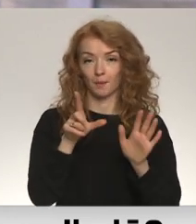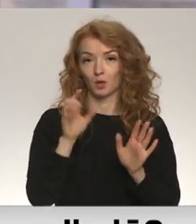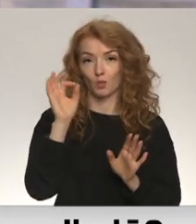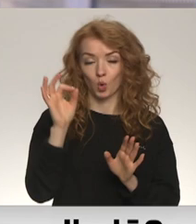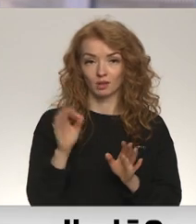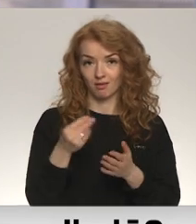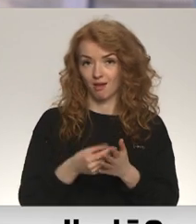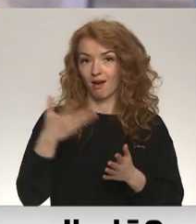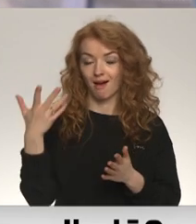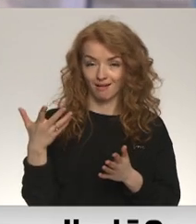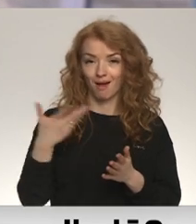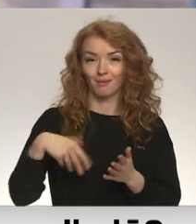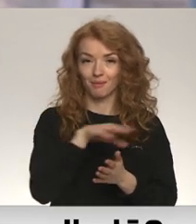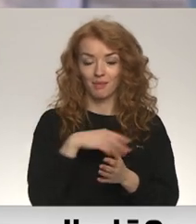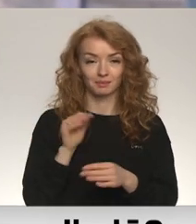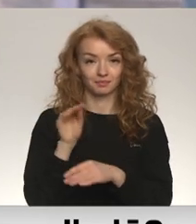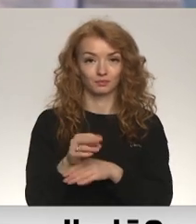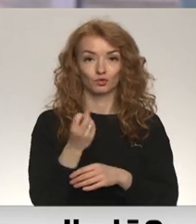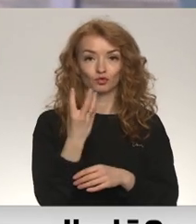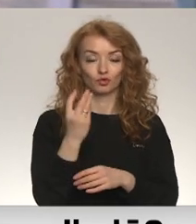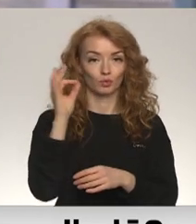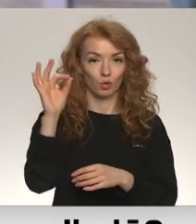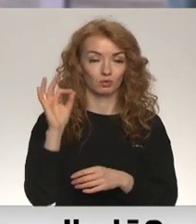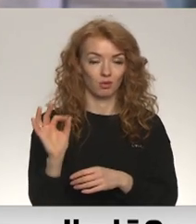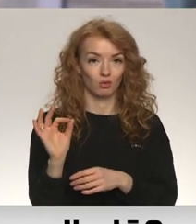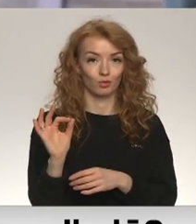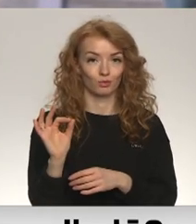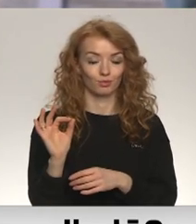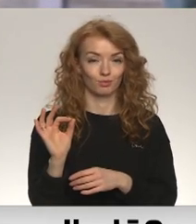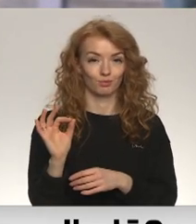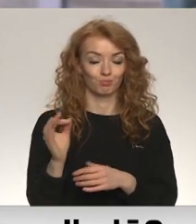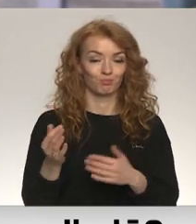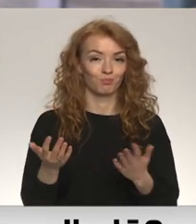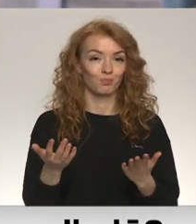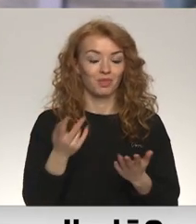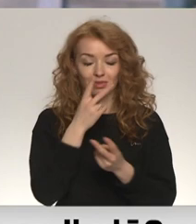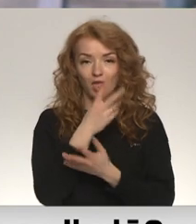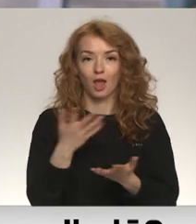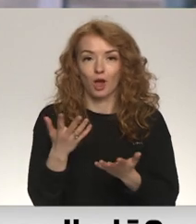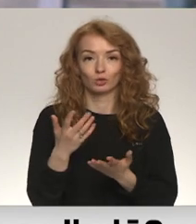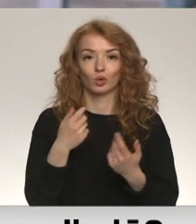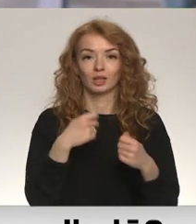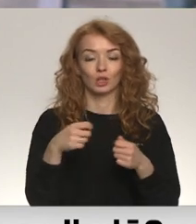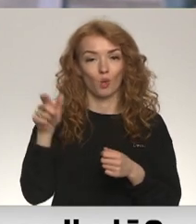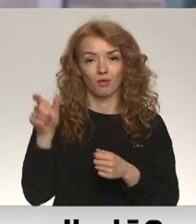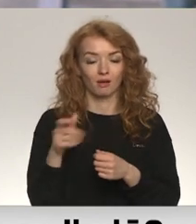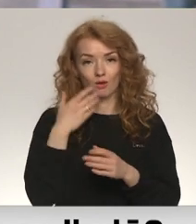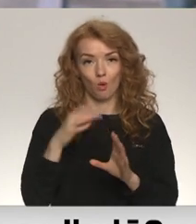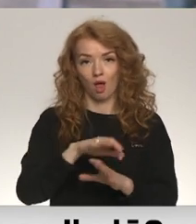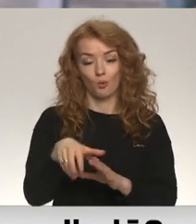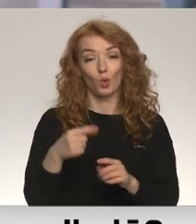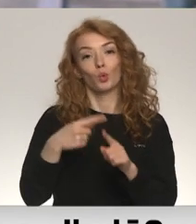227% dārgāk. Ja? Mēs pieliekam klāt 14% klāt. Nu, neredzu, kur tirgotājs ir laupītājs. Nu, valsts vēl